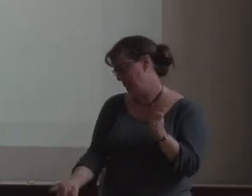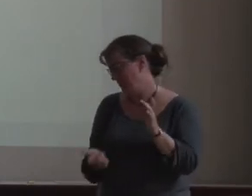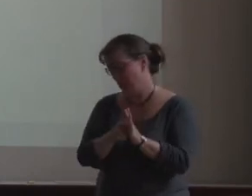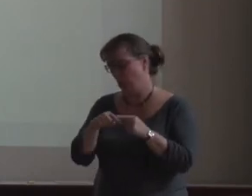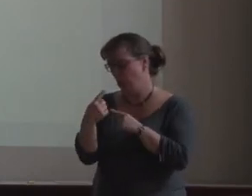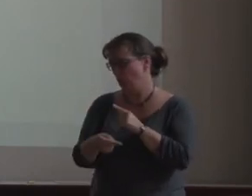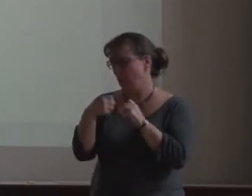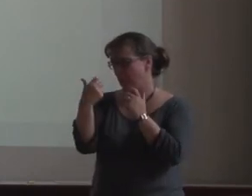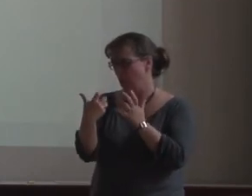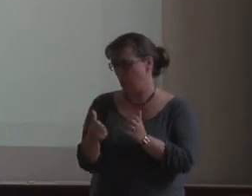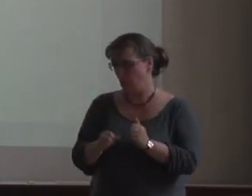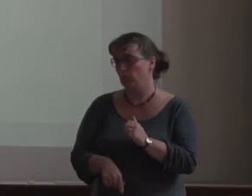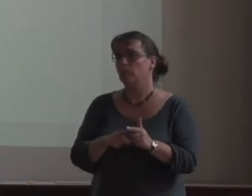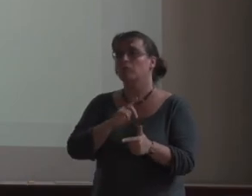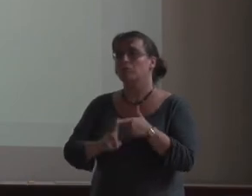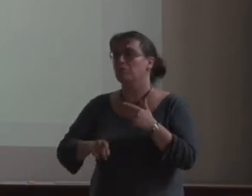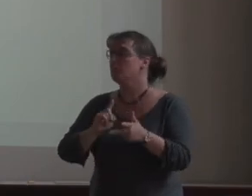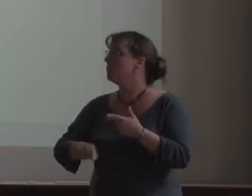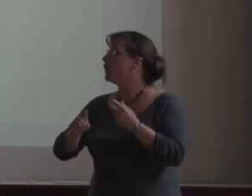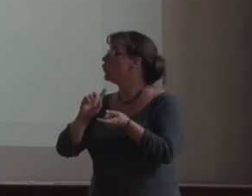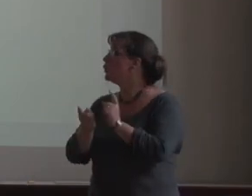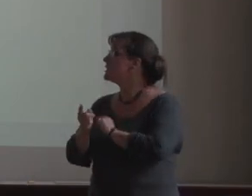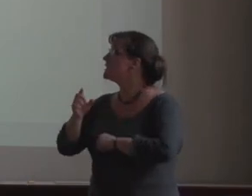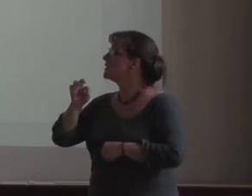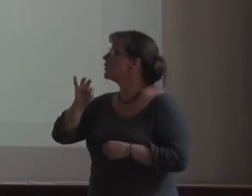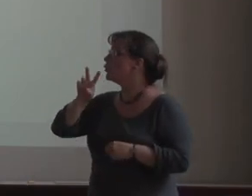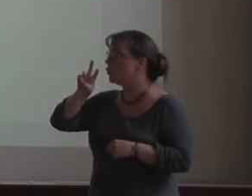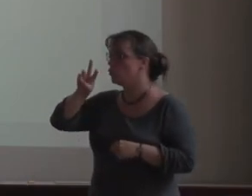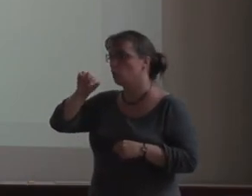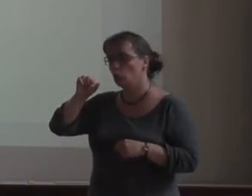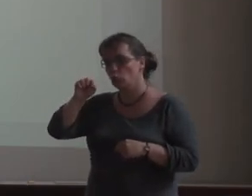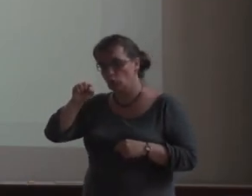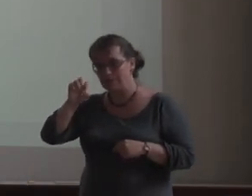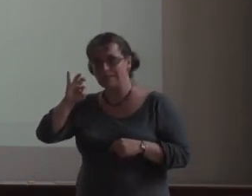boucles d'événements, ou du twisted si on voulait rester sur du pur Python.